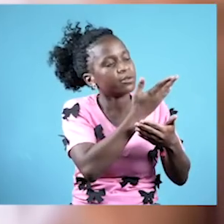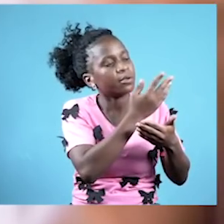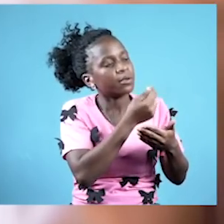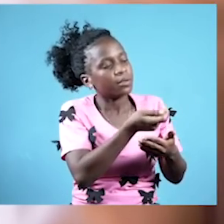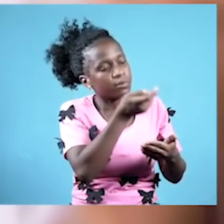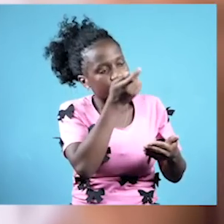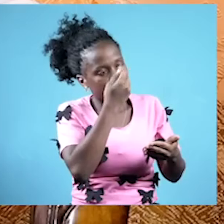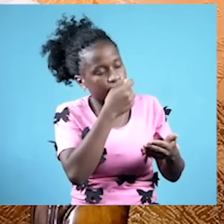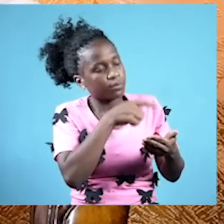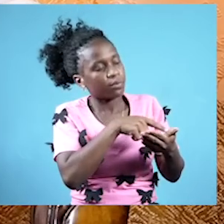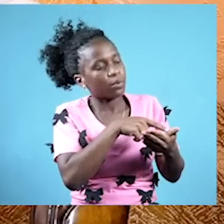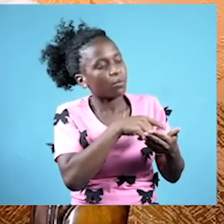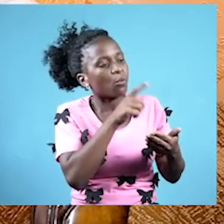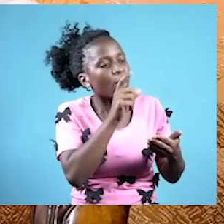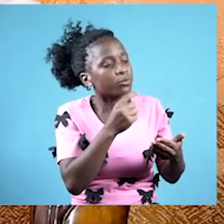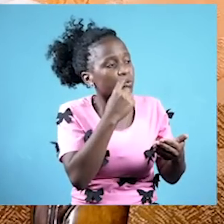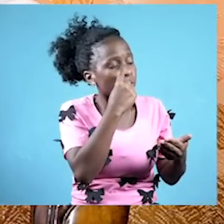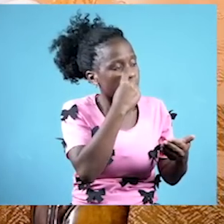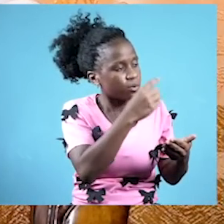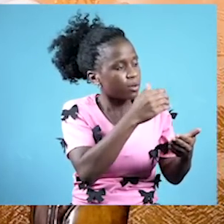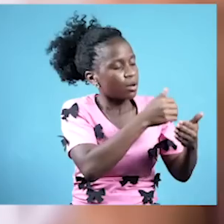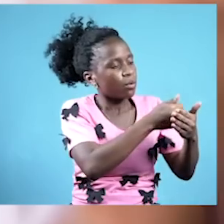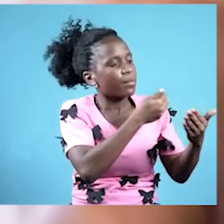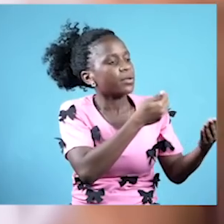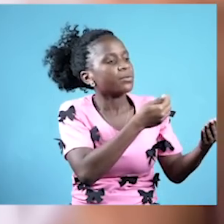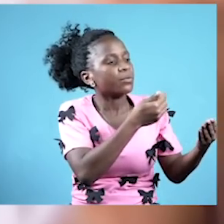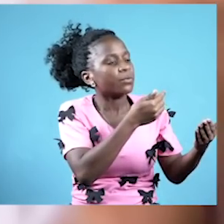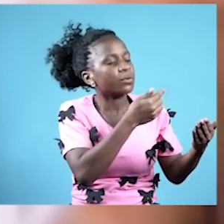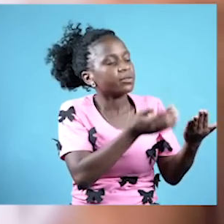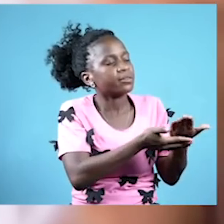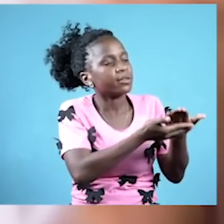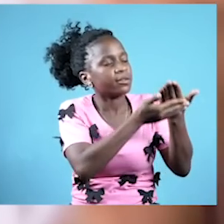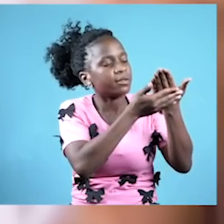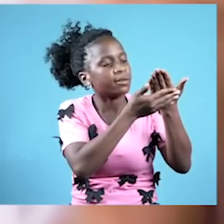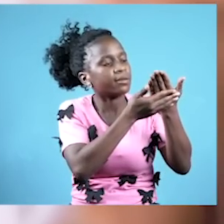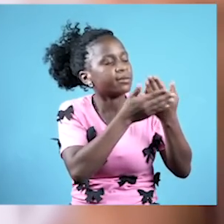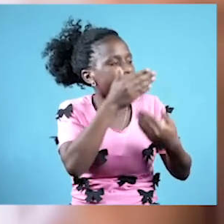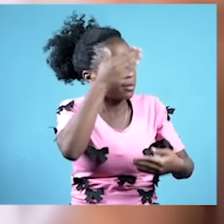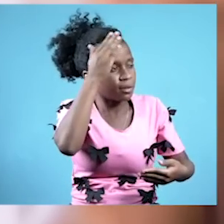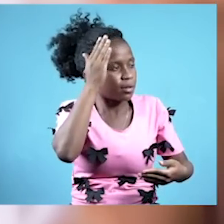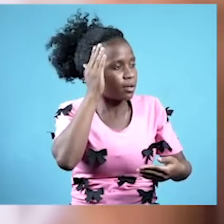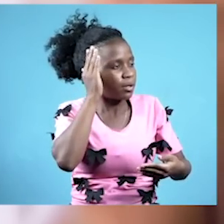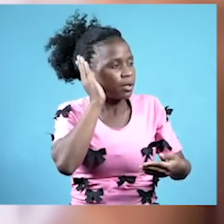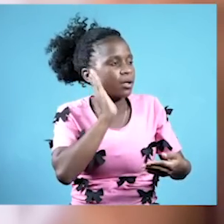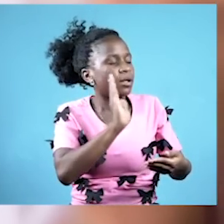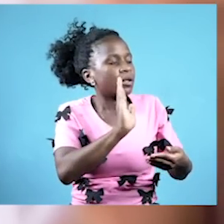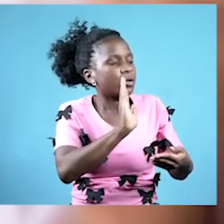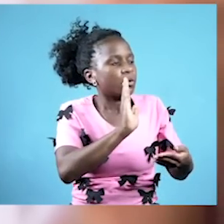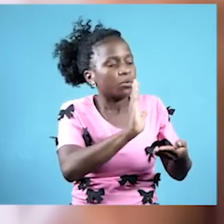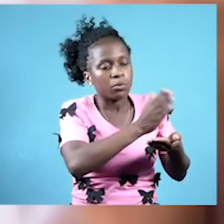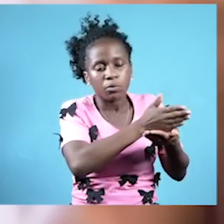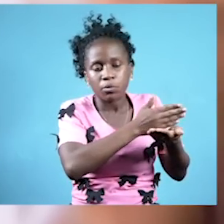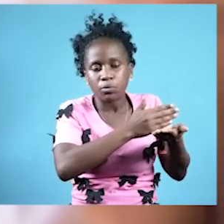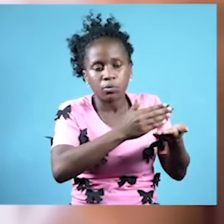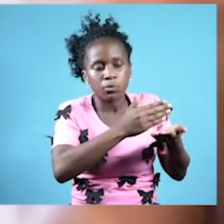upatikanaji wa dawa za kufubaza virusi. Badala kutumia mamilioni ya pesa kwenda nje kununua, badala yake tunazipata dawa kutoka hapa